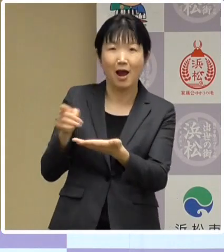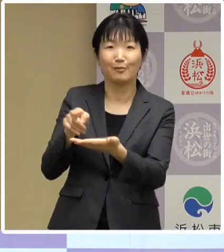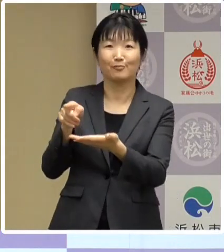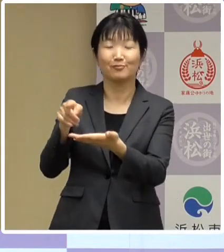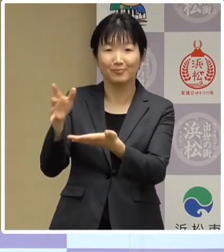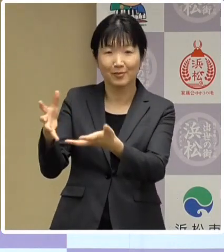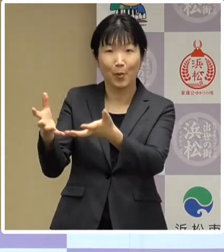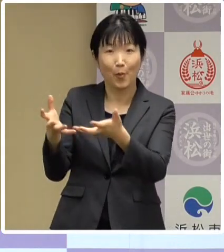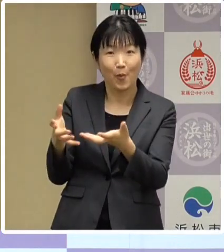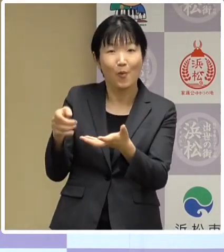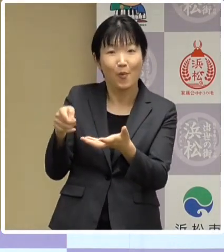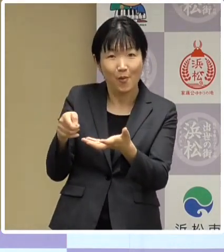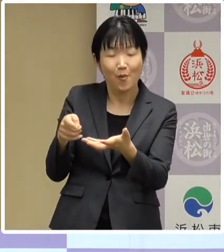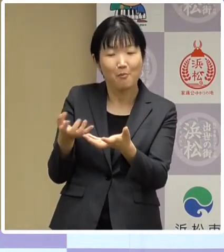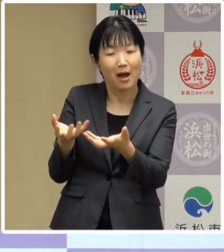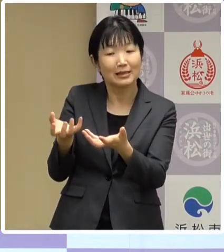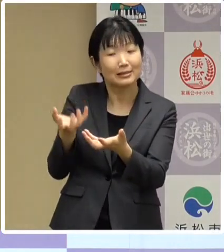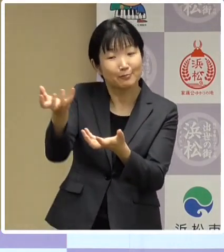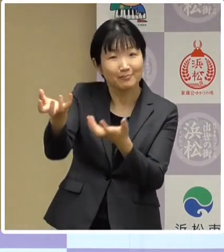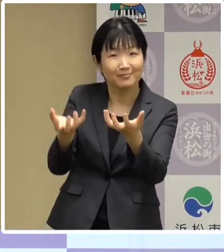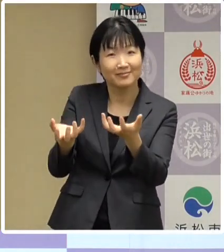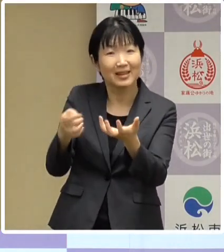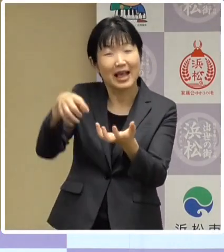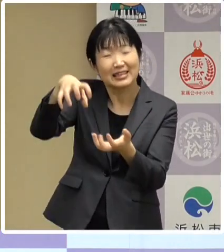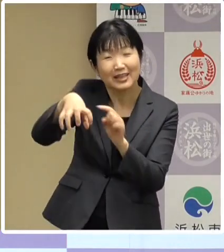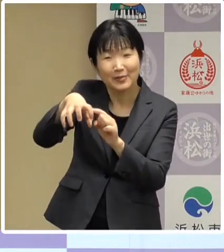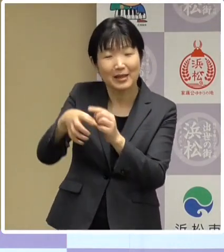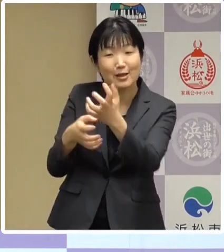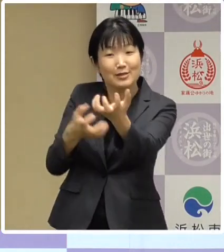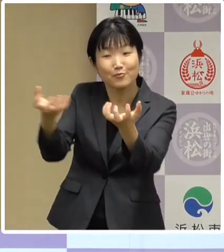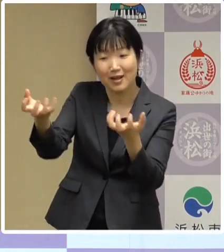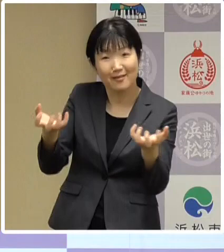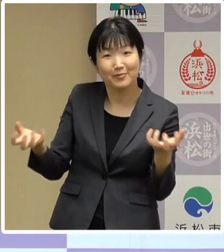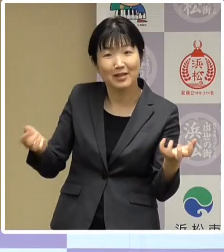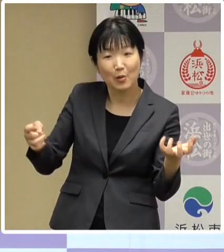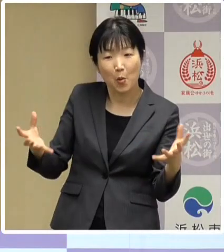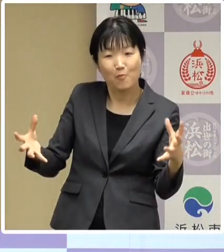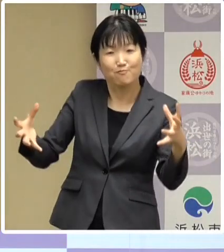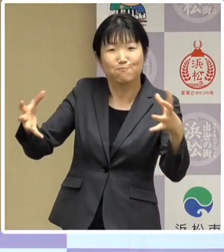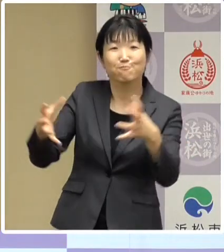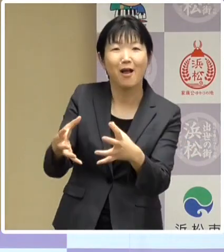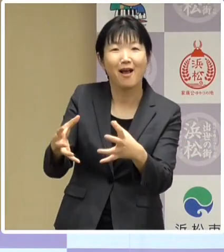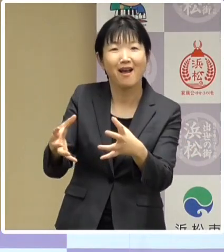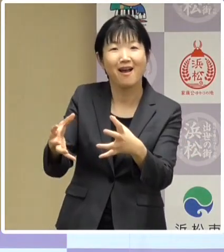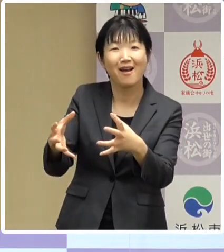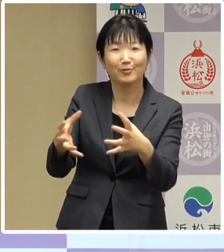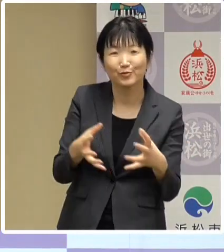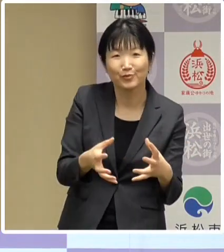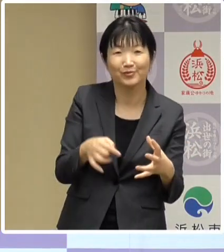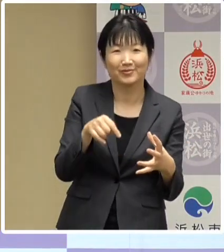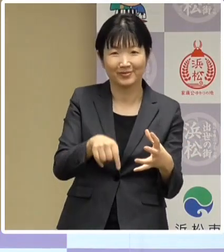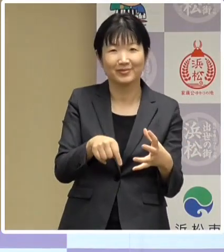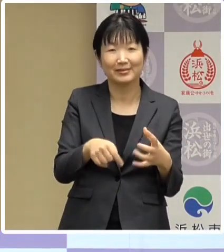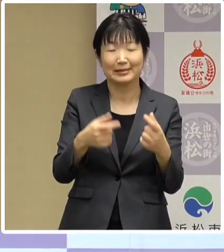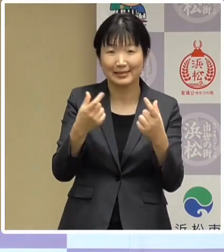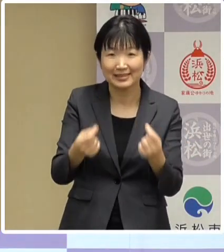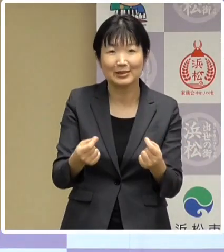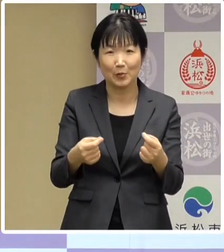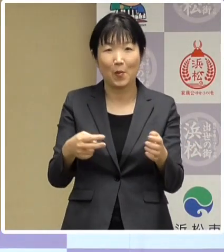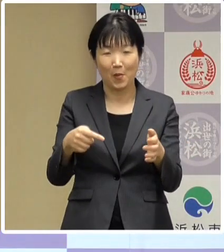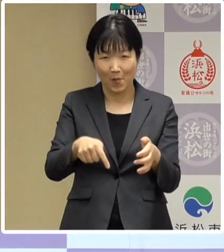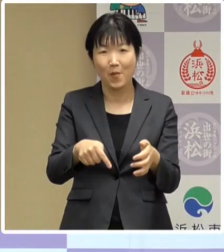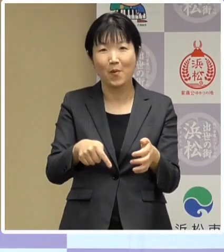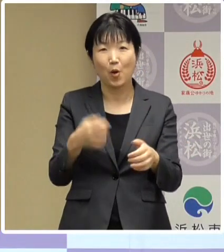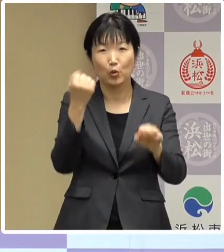今いくつかにこう分散されているものをですね、一つに集めていくということですので、しっかりした収蔵庫が必